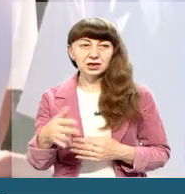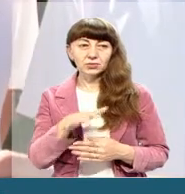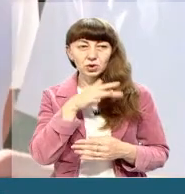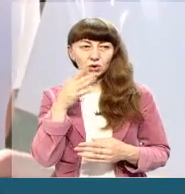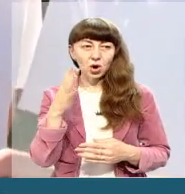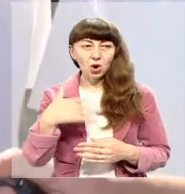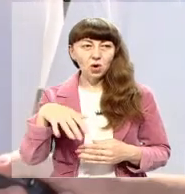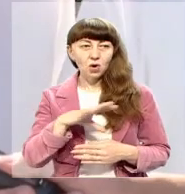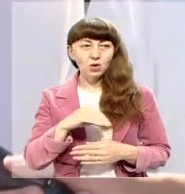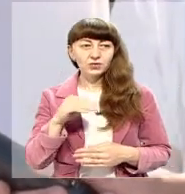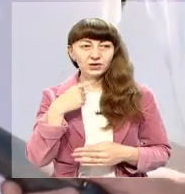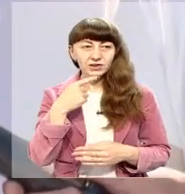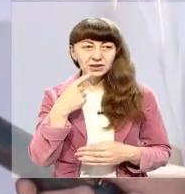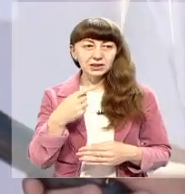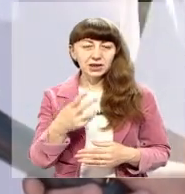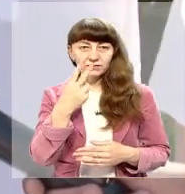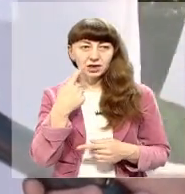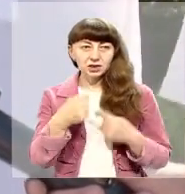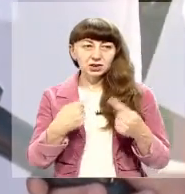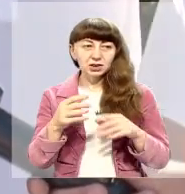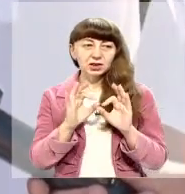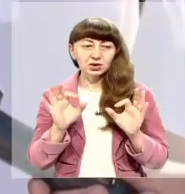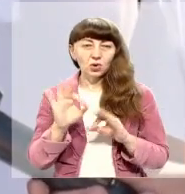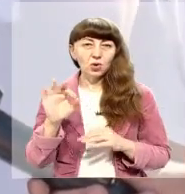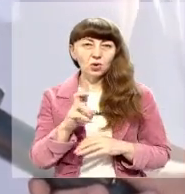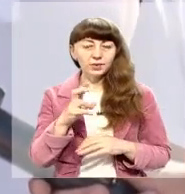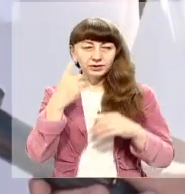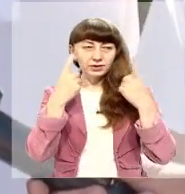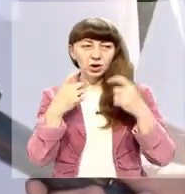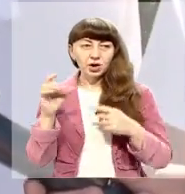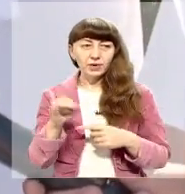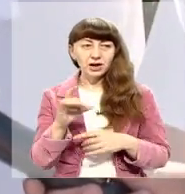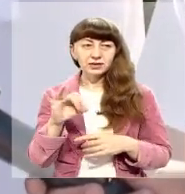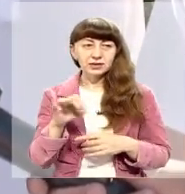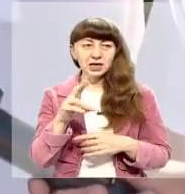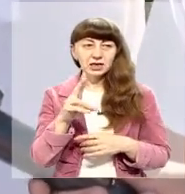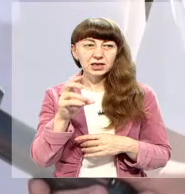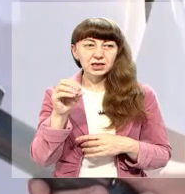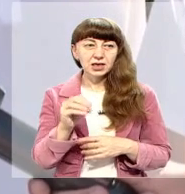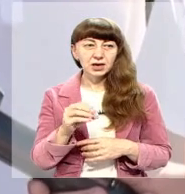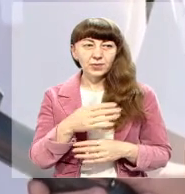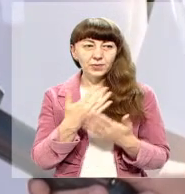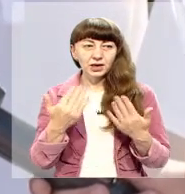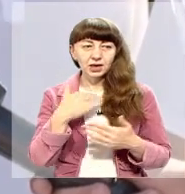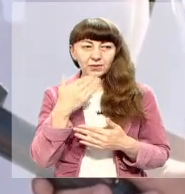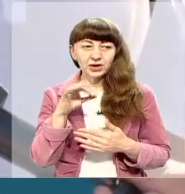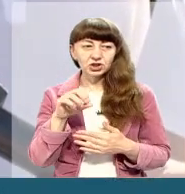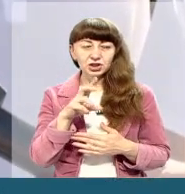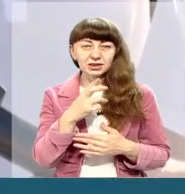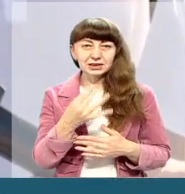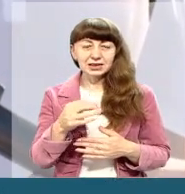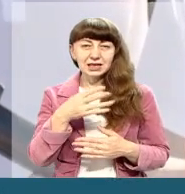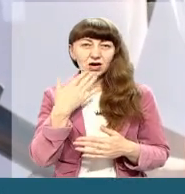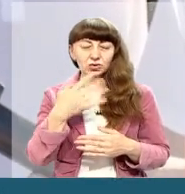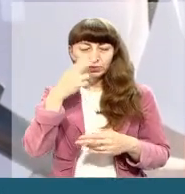халқы. Біз башқұрт халқы қазақ халқымен бауырлас дейміз. Сонау Башқұртстаннан 1000 шақырымды артқа тастап келіп тұрмын. Бүгін бабамыз